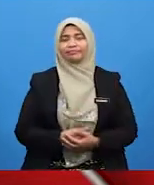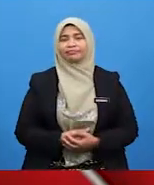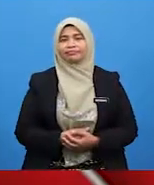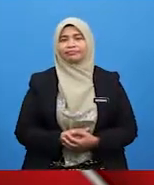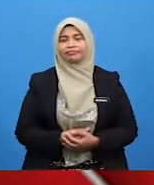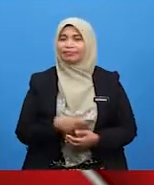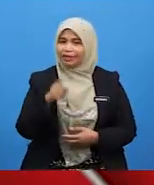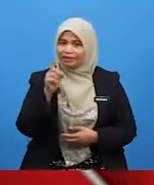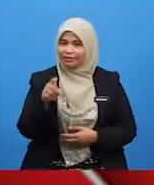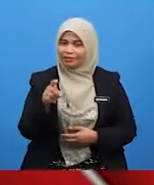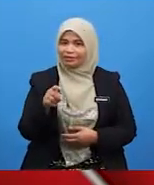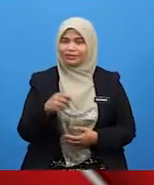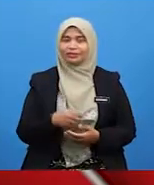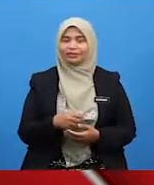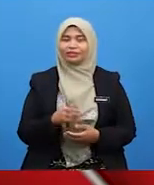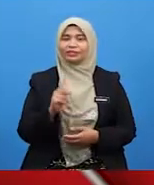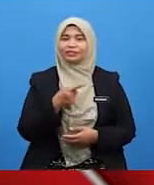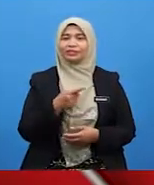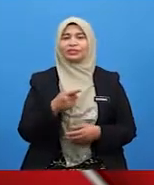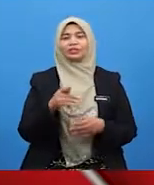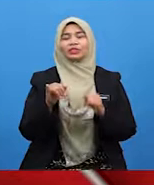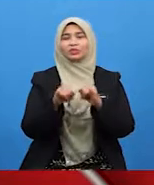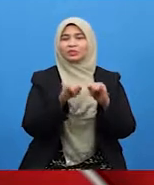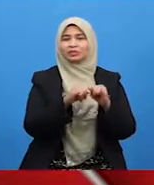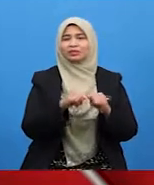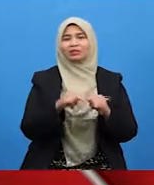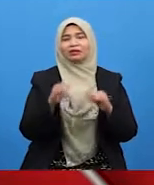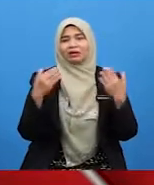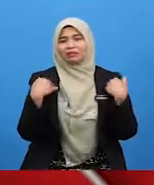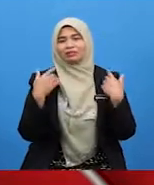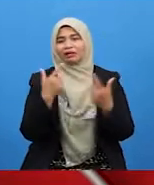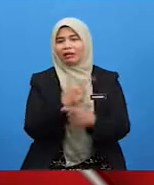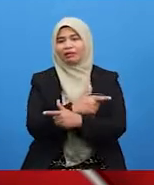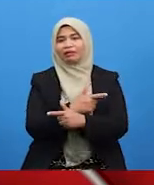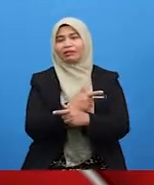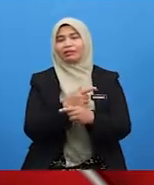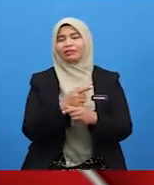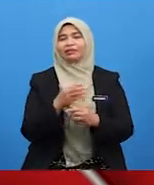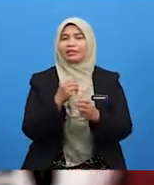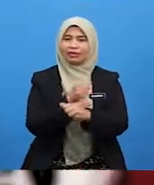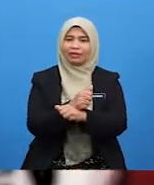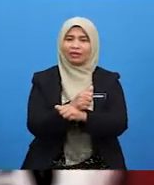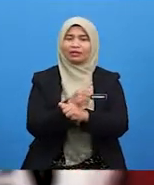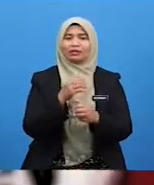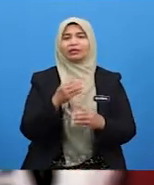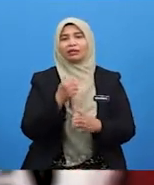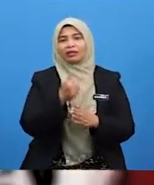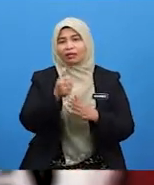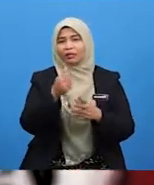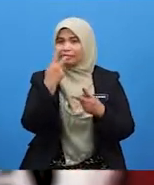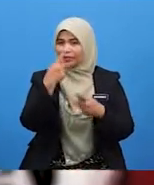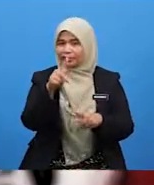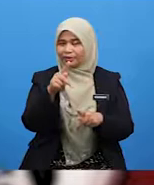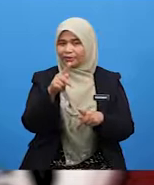Sudah tentu kita juga pernah melanggar arahan ataupun perintah. Tetapi kita